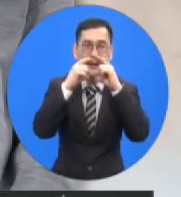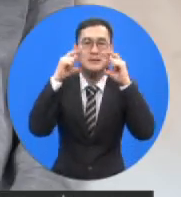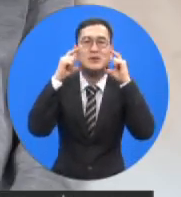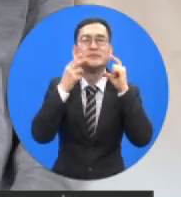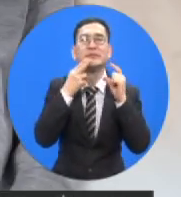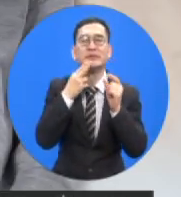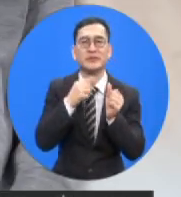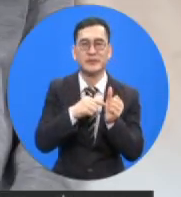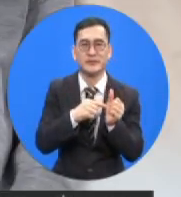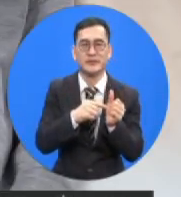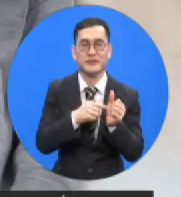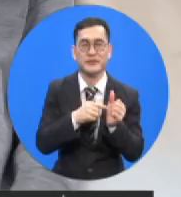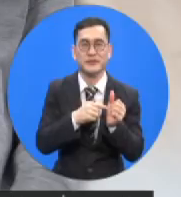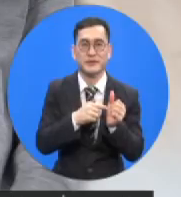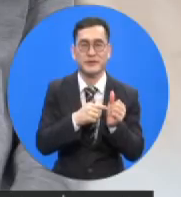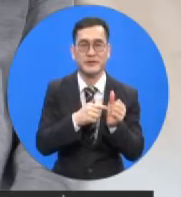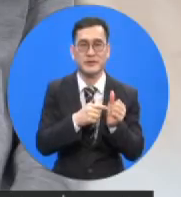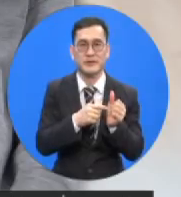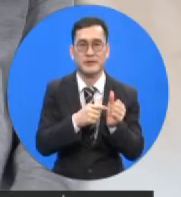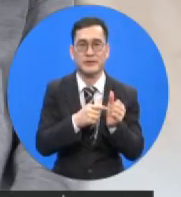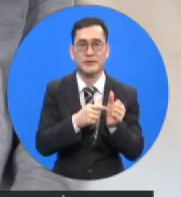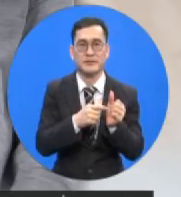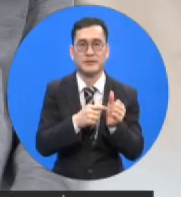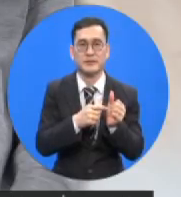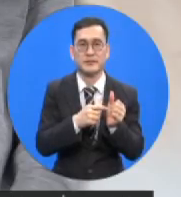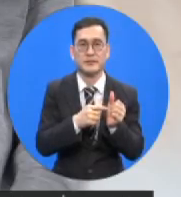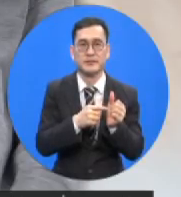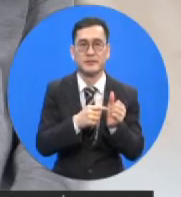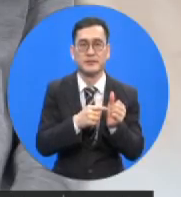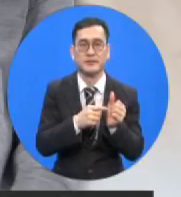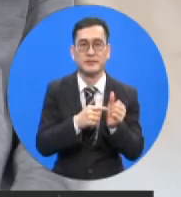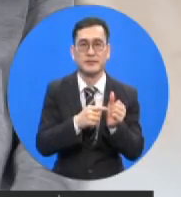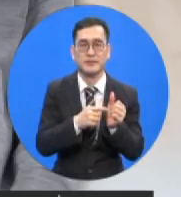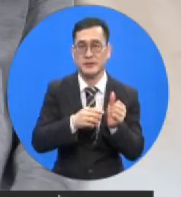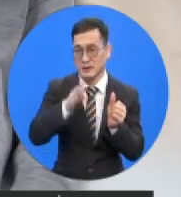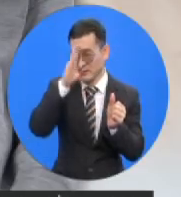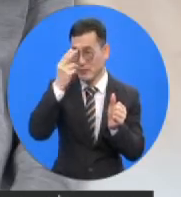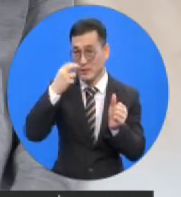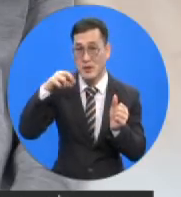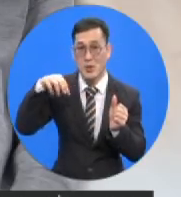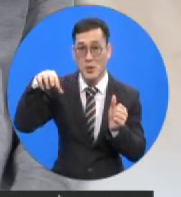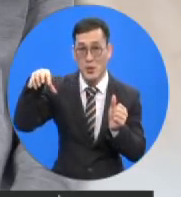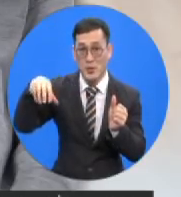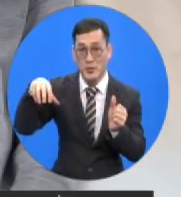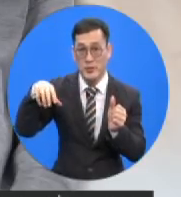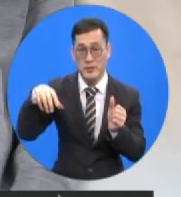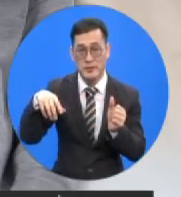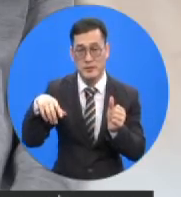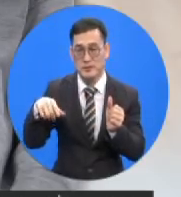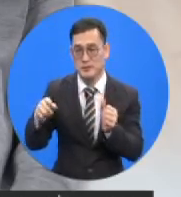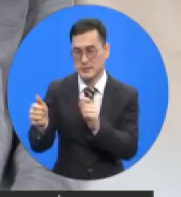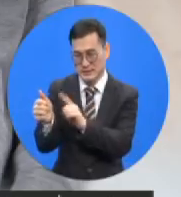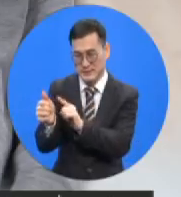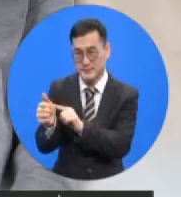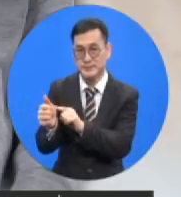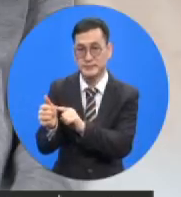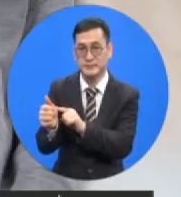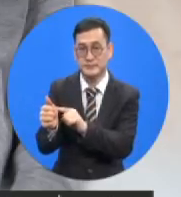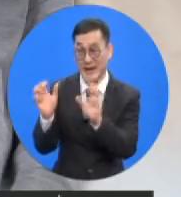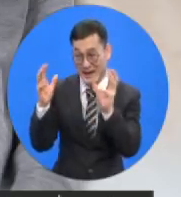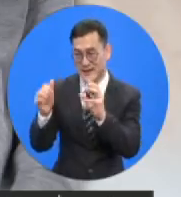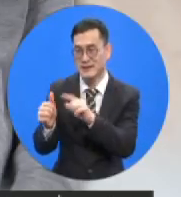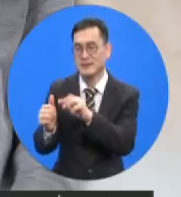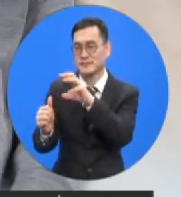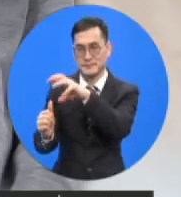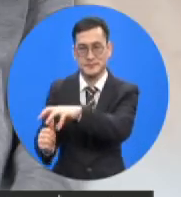당시 상황에 대해서 묘사가 되고 있고요. 질본 접촉 통보 후 유아와 가족들은 자가격리를 하고 있습니다.